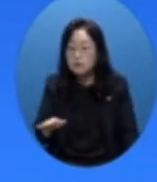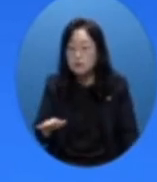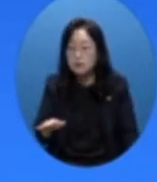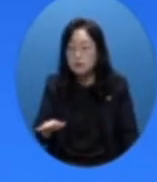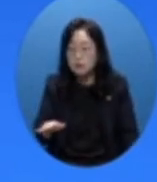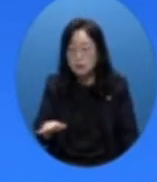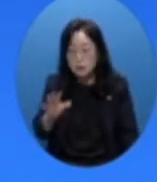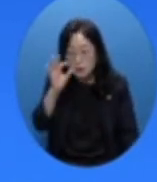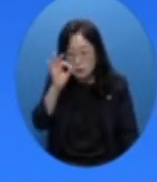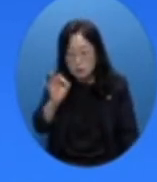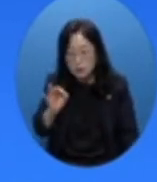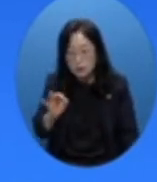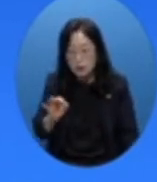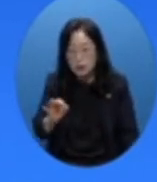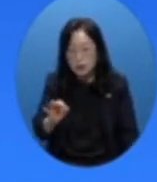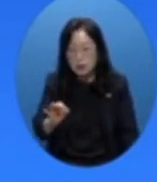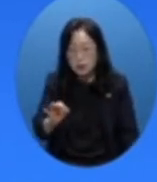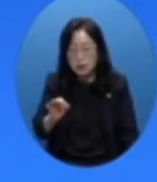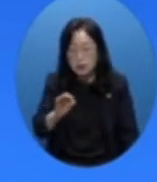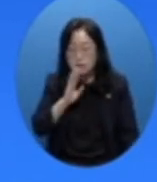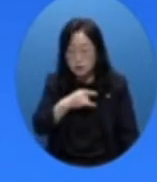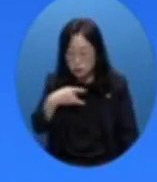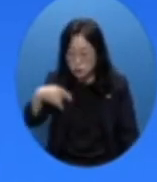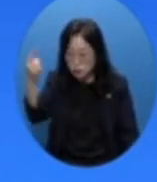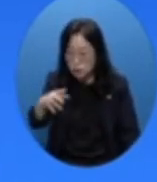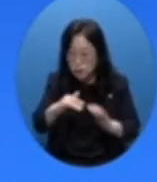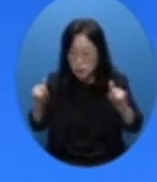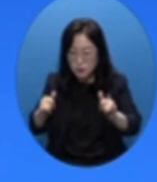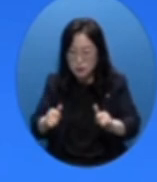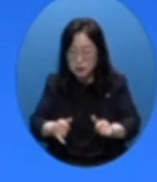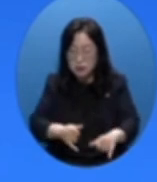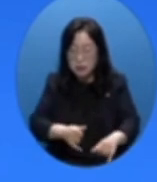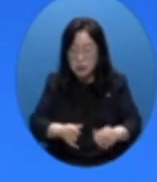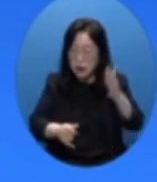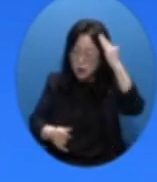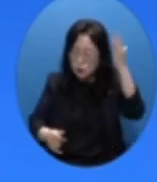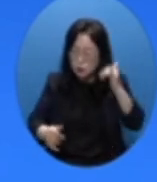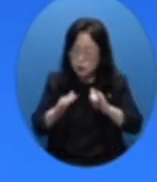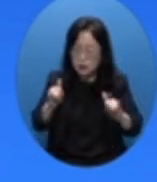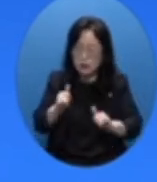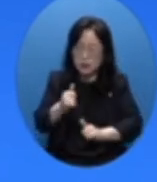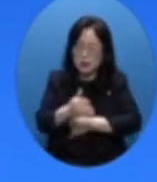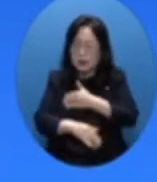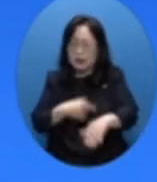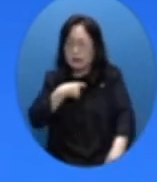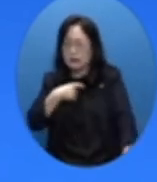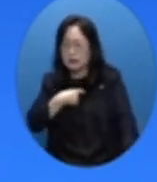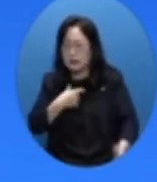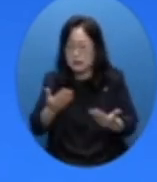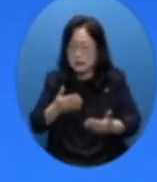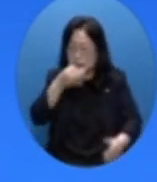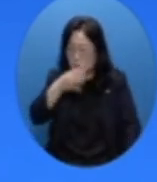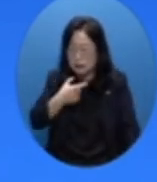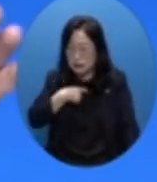감당하게 하고 아무런 관심과 사랑 그리고 있지 않지만 그 분들이 없으면